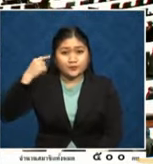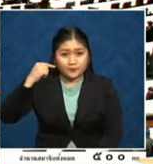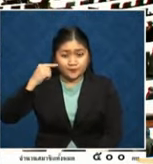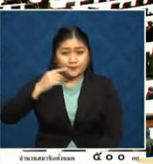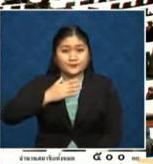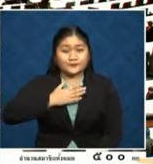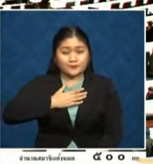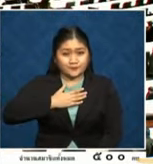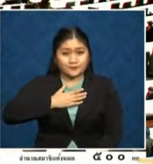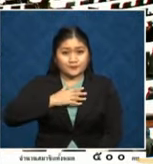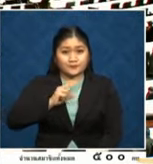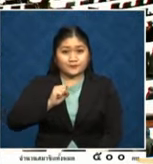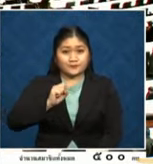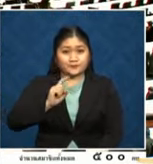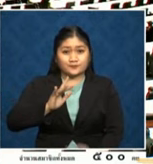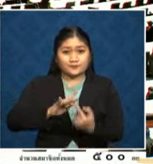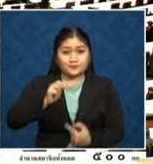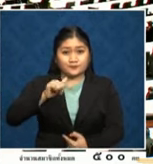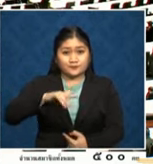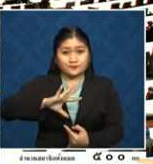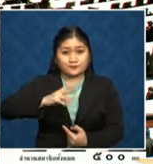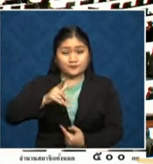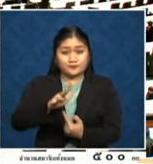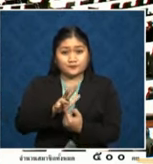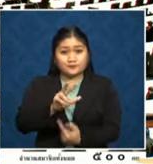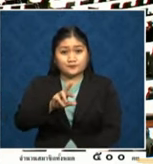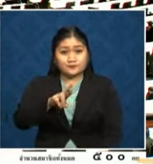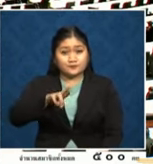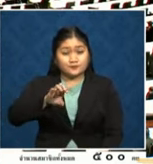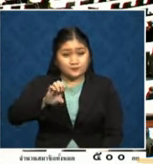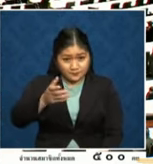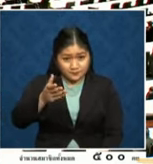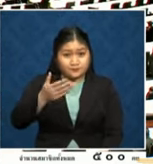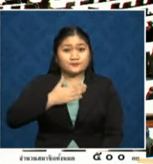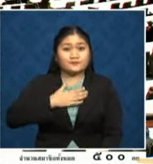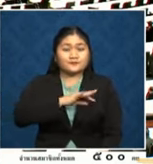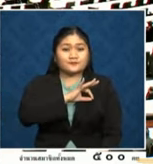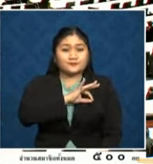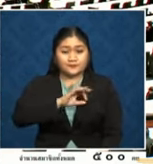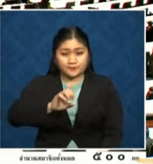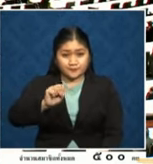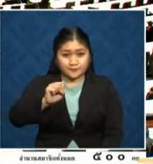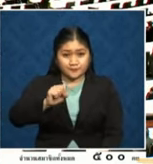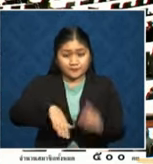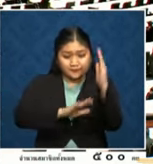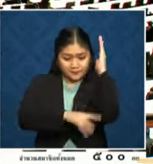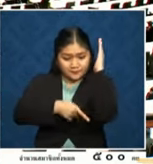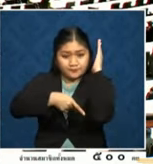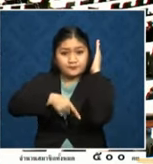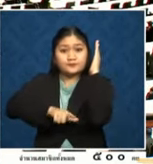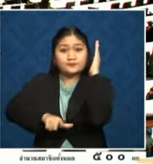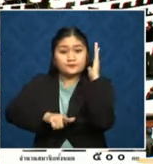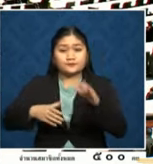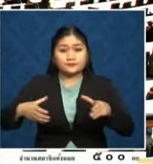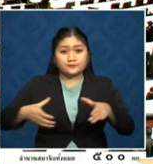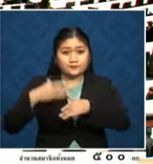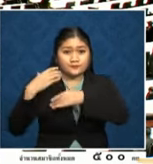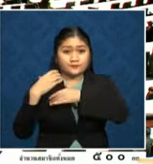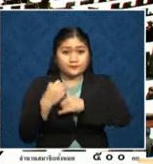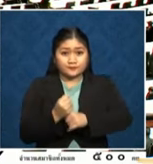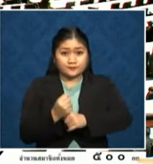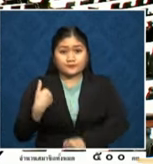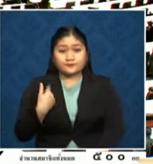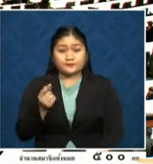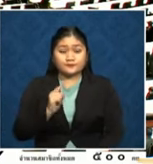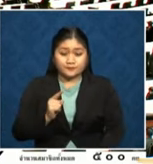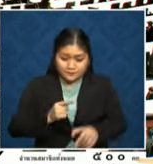คารพดิฉันสุภัชรีธรรมเพชรสมาชิกสภาผู้แทนราษฎรจังหวัดพัทลุงพรรคประชาธิปัตย์ค่ะวันนี้ดิฉัน